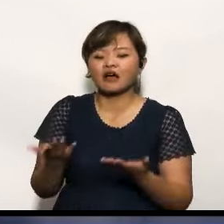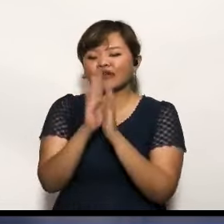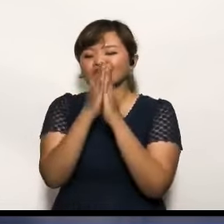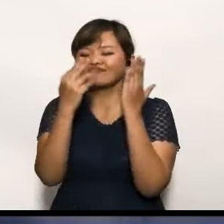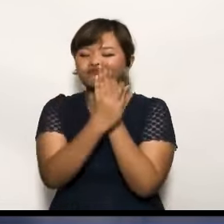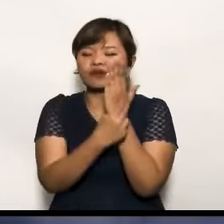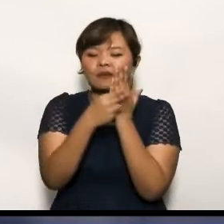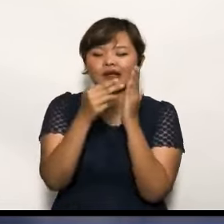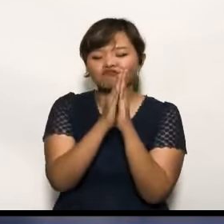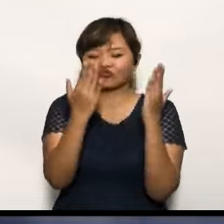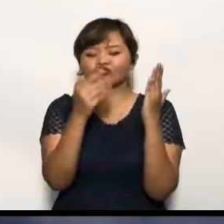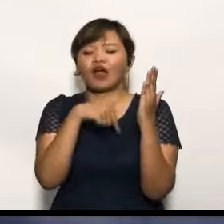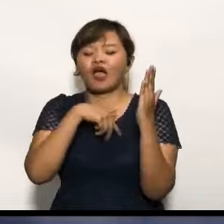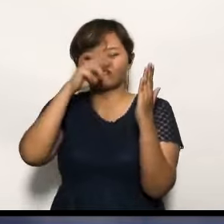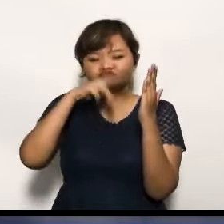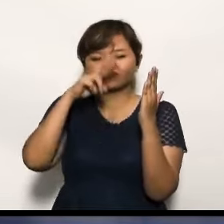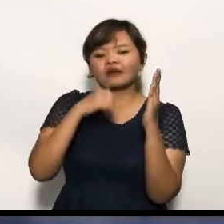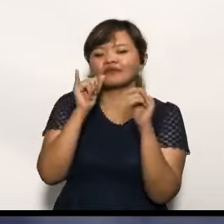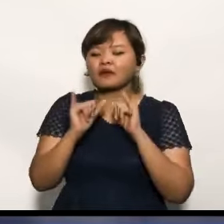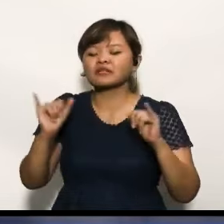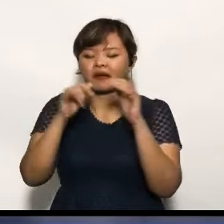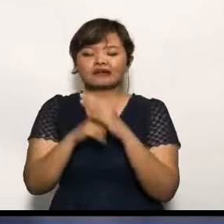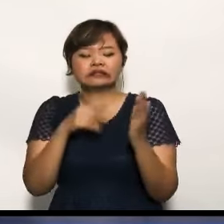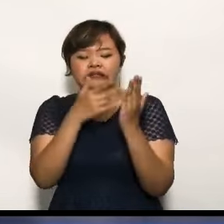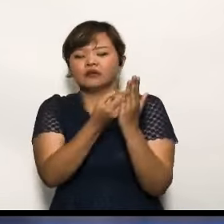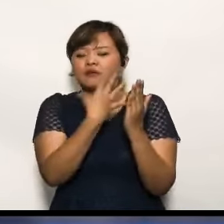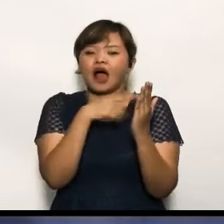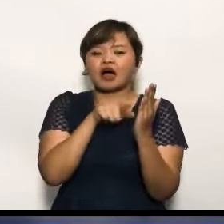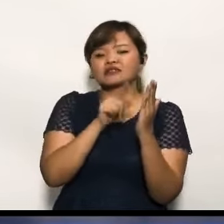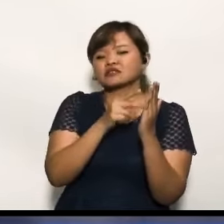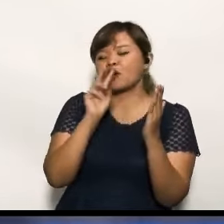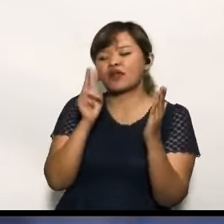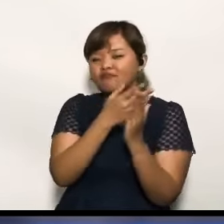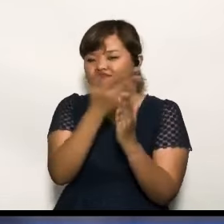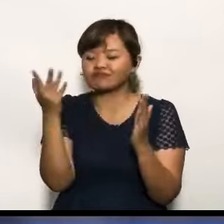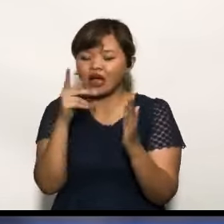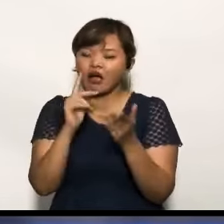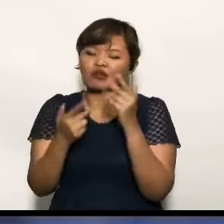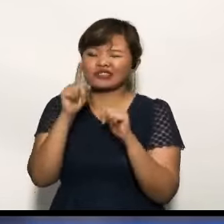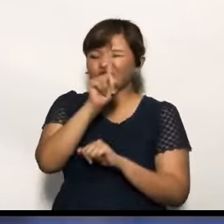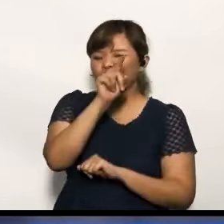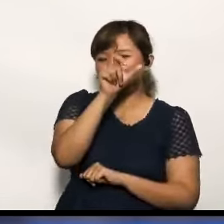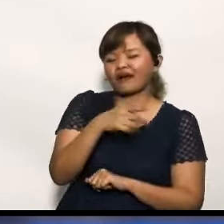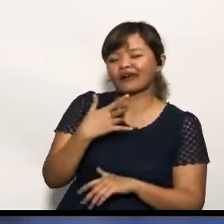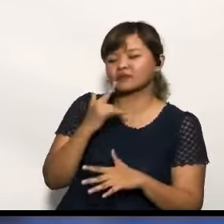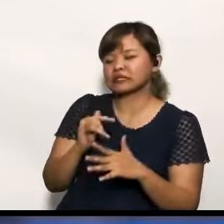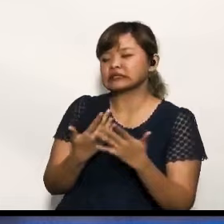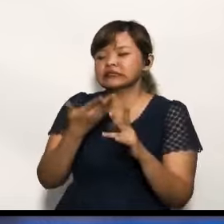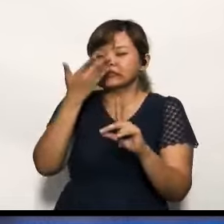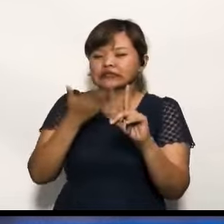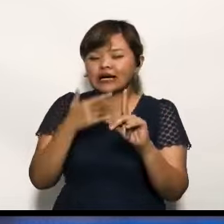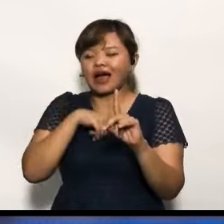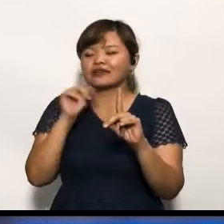Open up your Bible, let's do this together. Dikatakan di sini, saudara-saudara, kalaupun seorang kedapatan melakukan